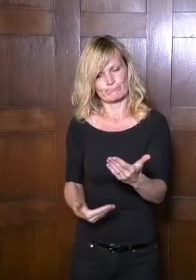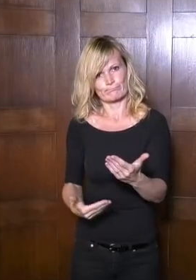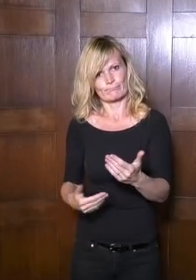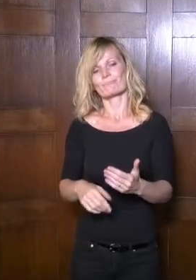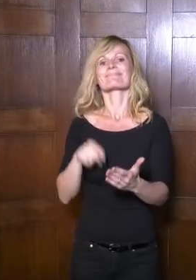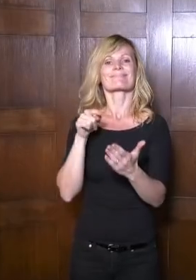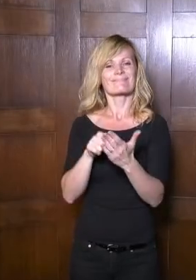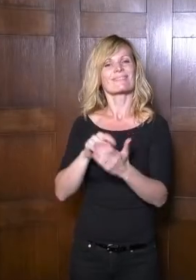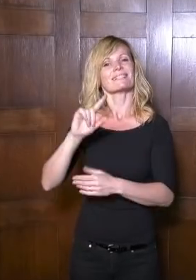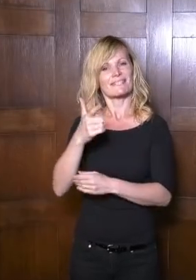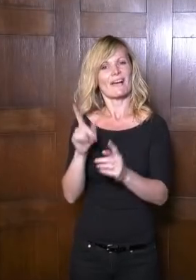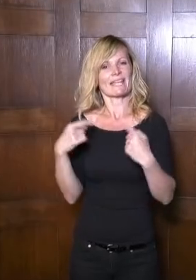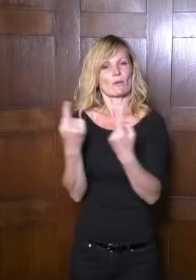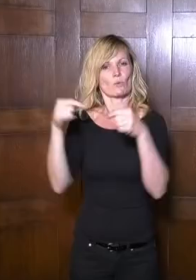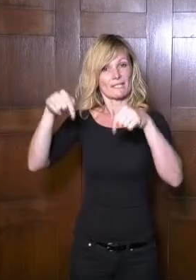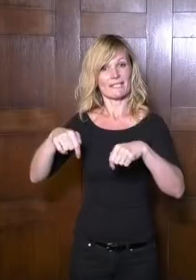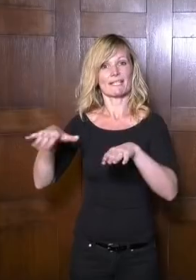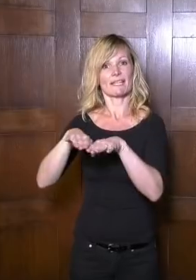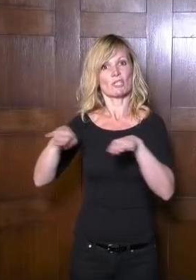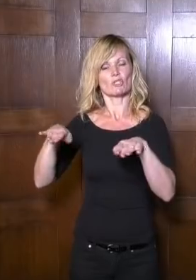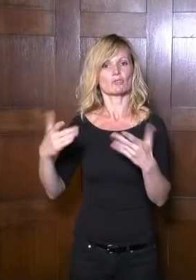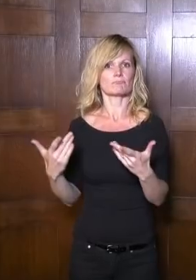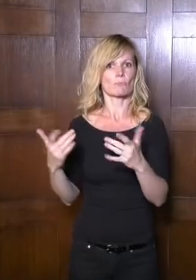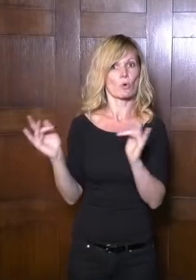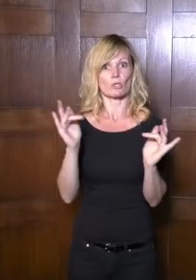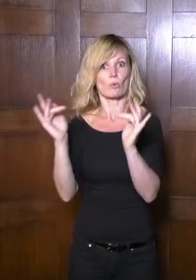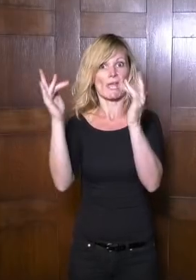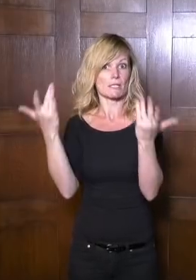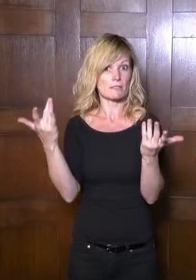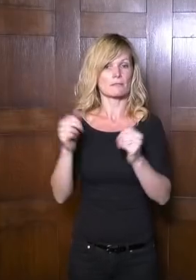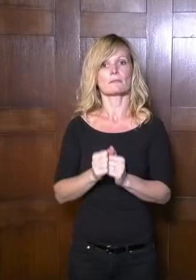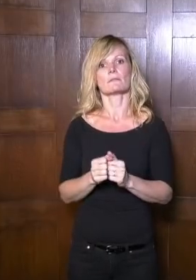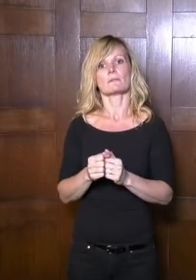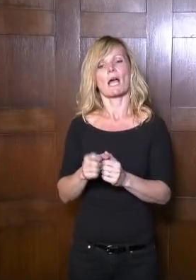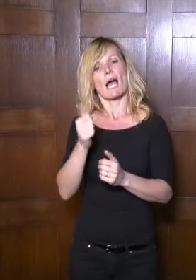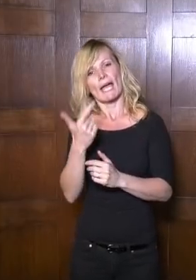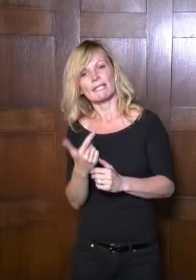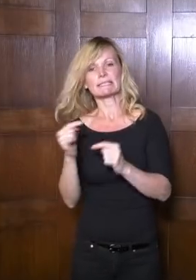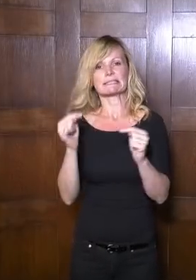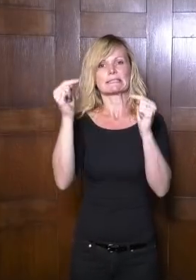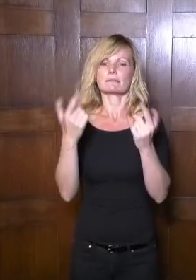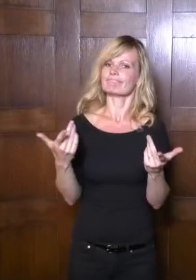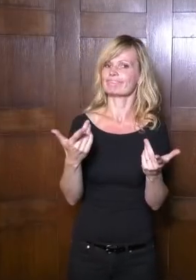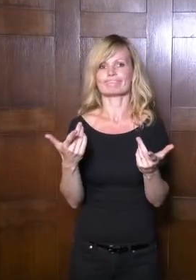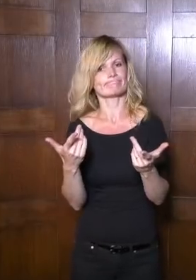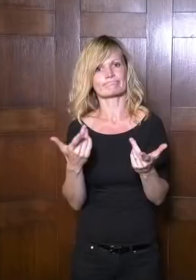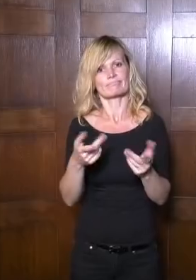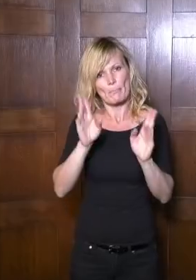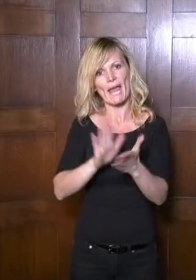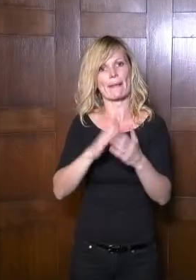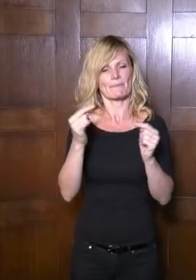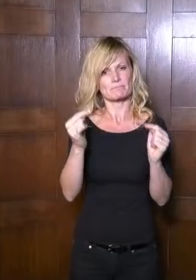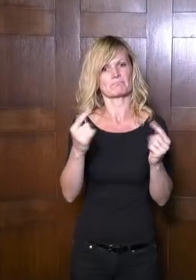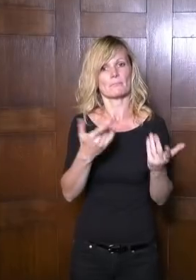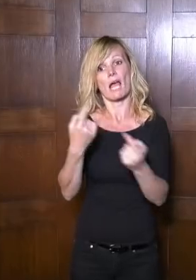Runde hier am Tisch kontrovers, manches wird wohl im Dissens bleiben müssen, anderes wird Konsens finden, was